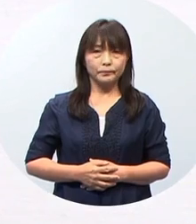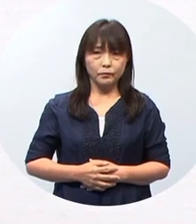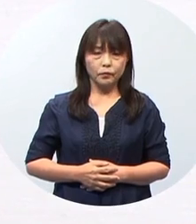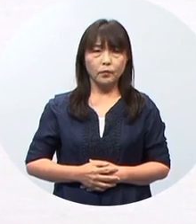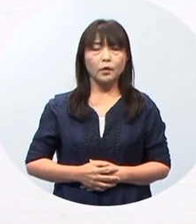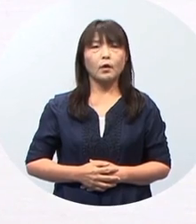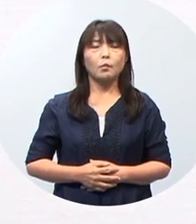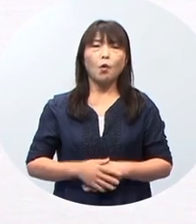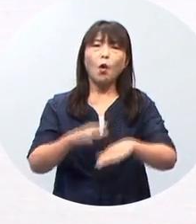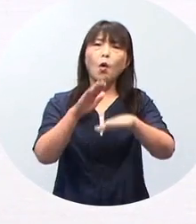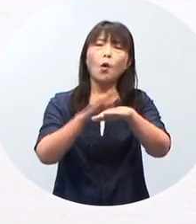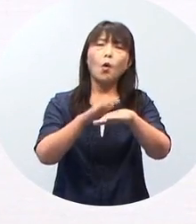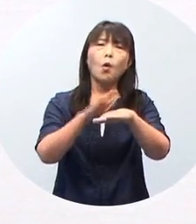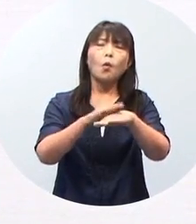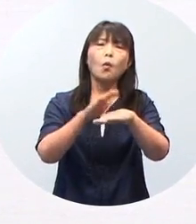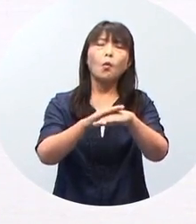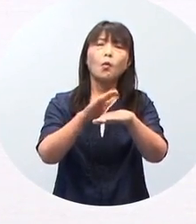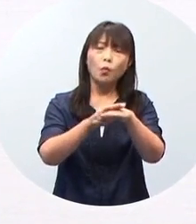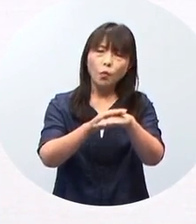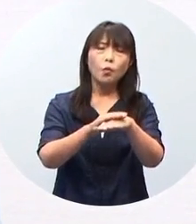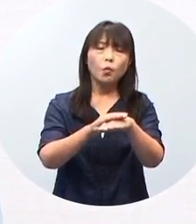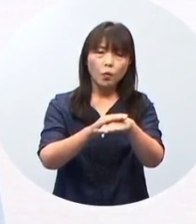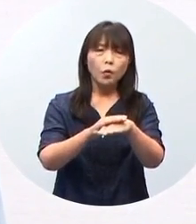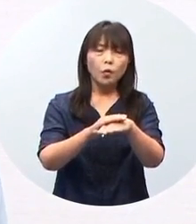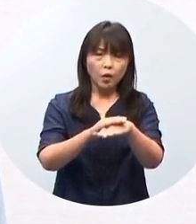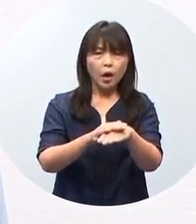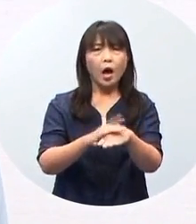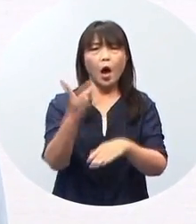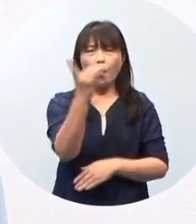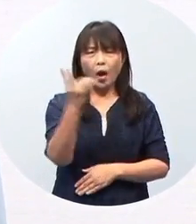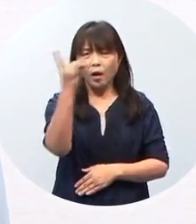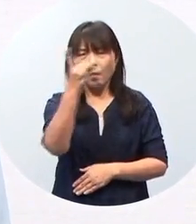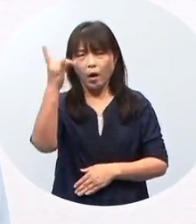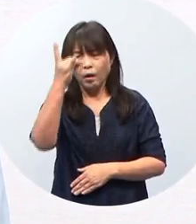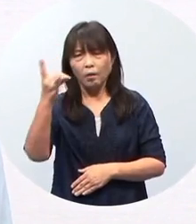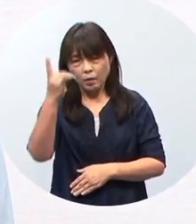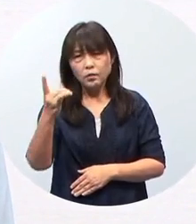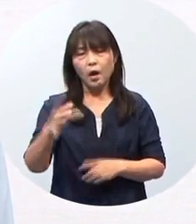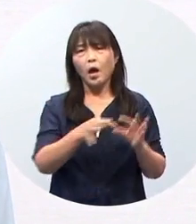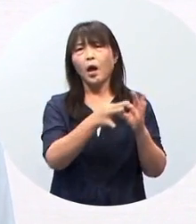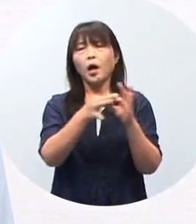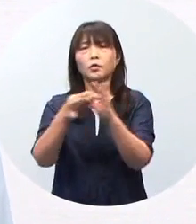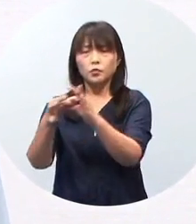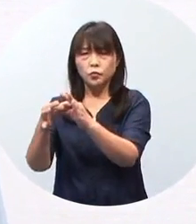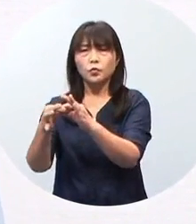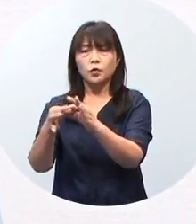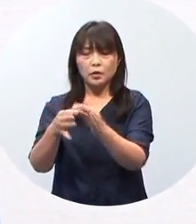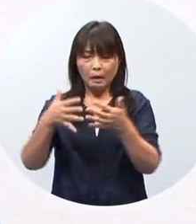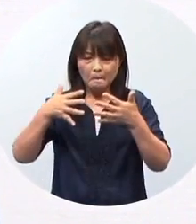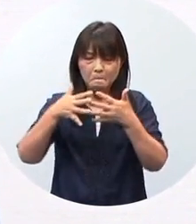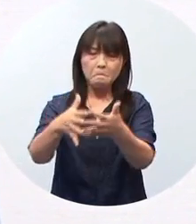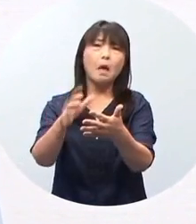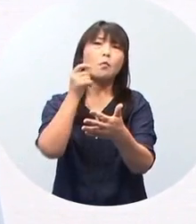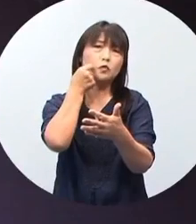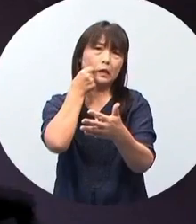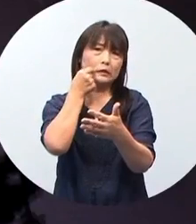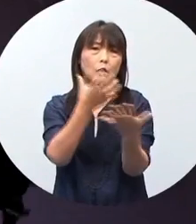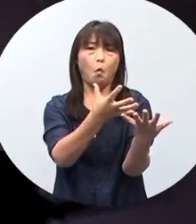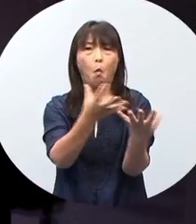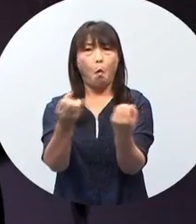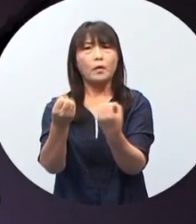巧妙というか、複雑すぎてわからないうちに、なんてことが多いのでしょうか。